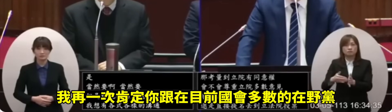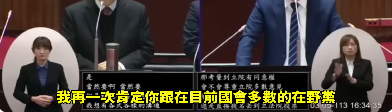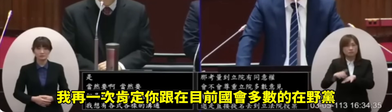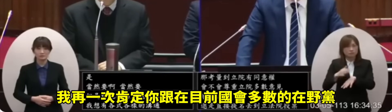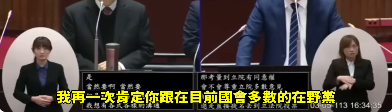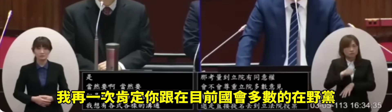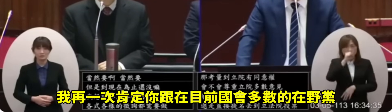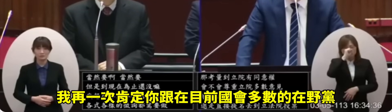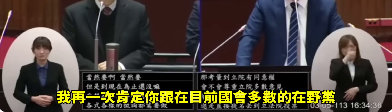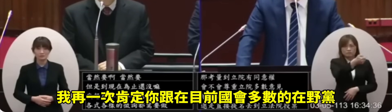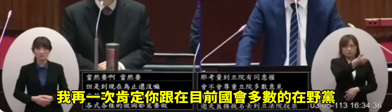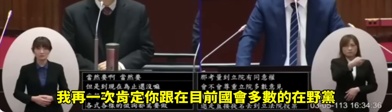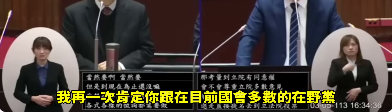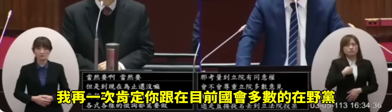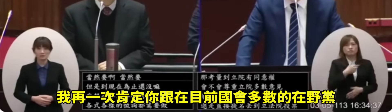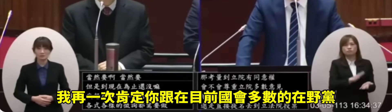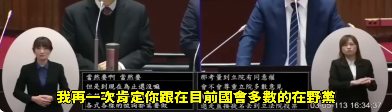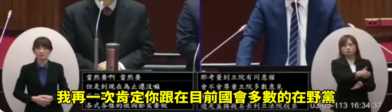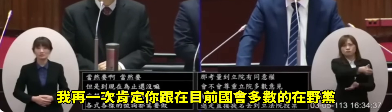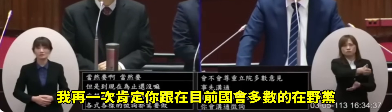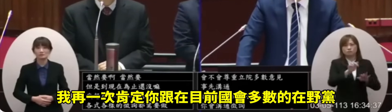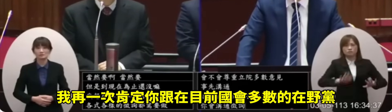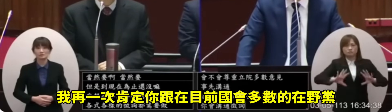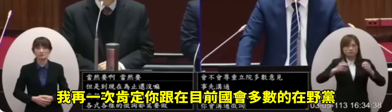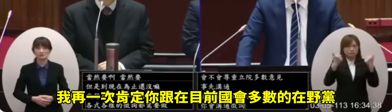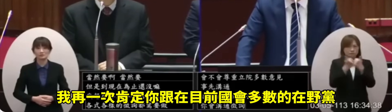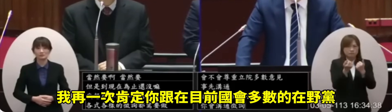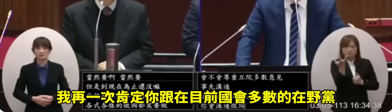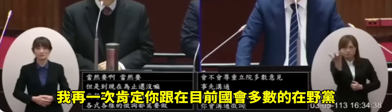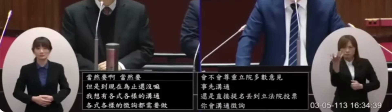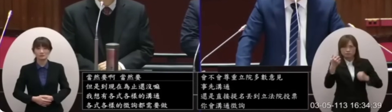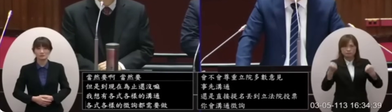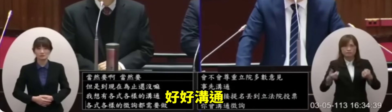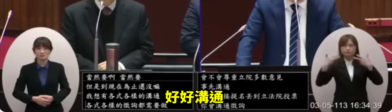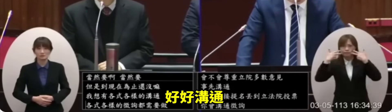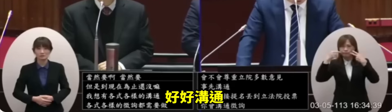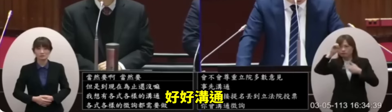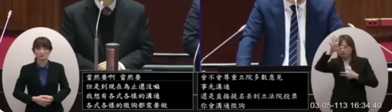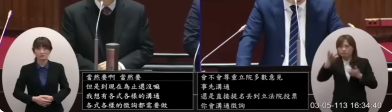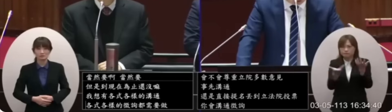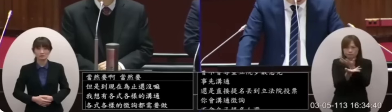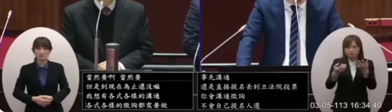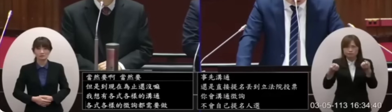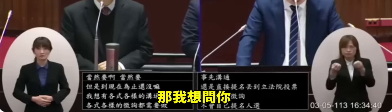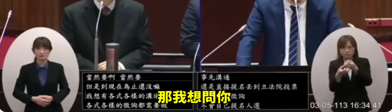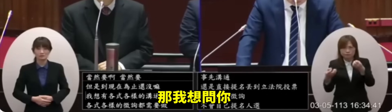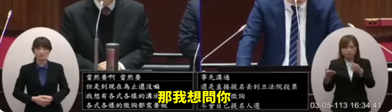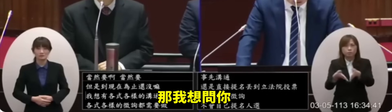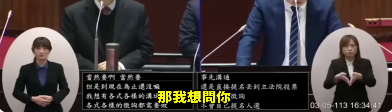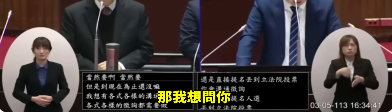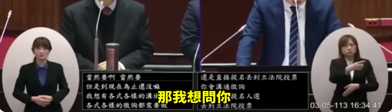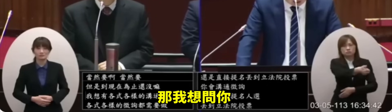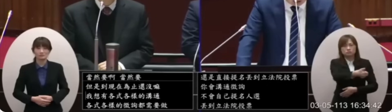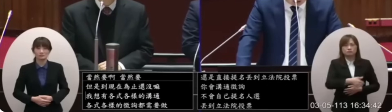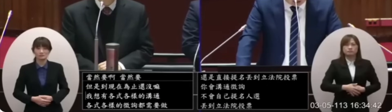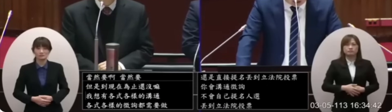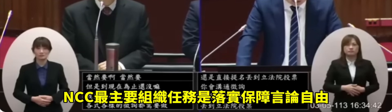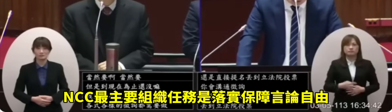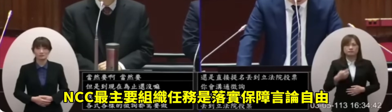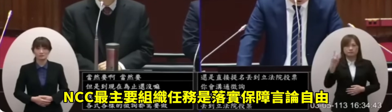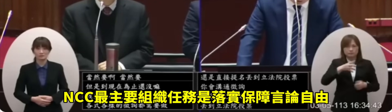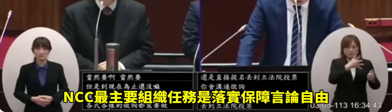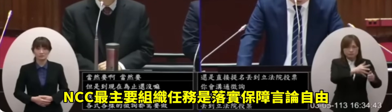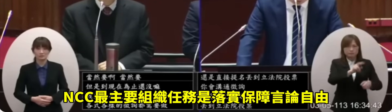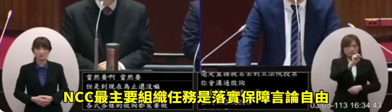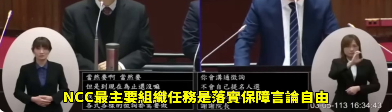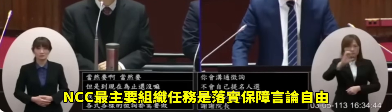好，跟在目前国会多数的在野党，好，好好沟通。那我想问你哈